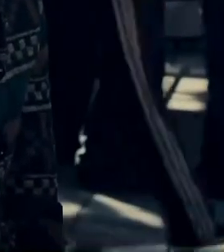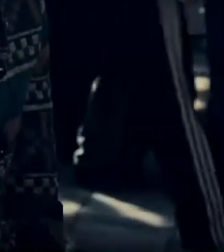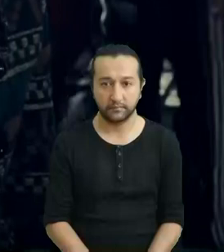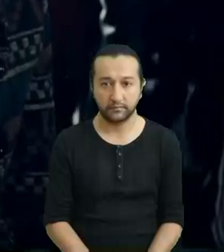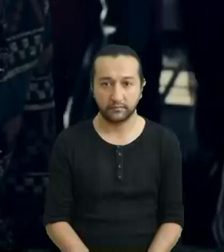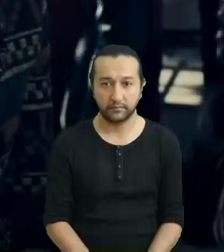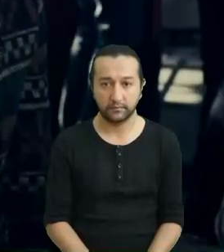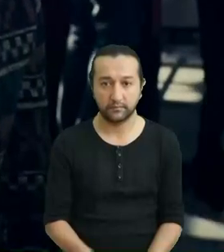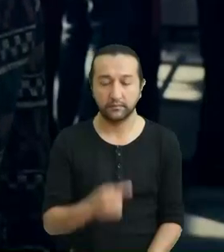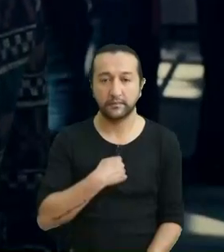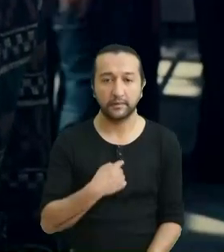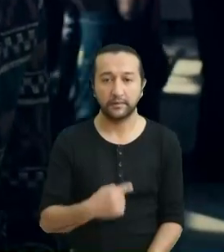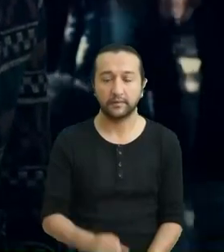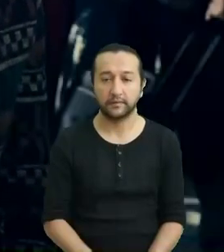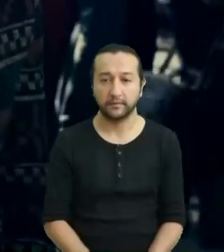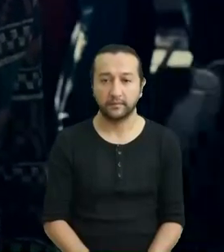birbirlerine döndü.